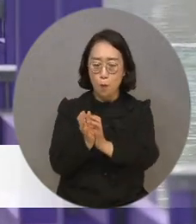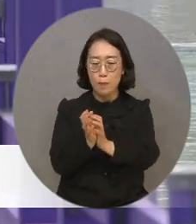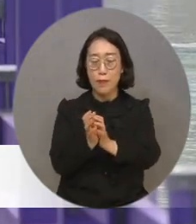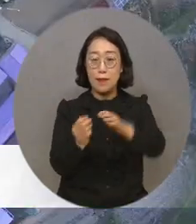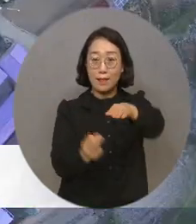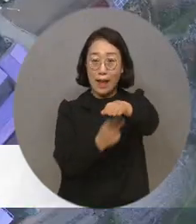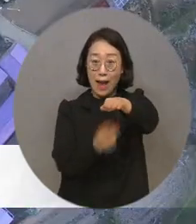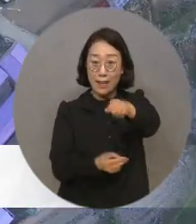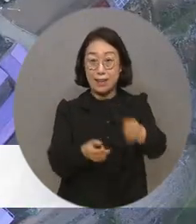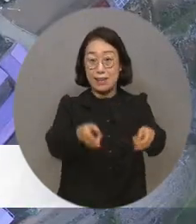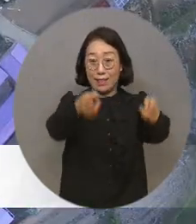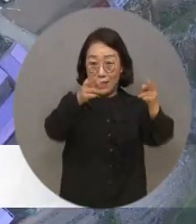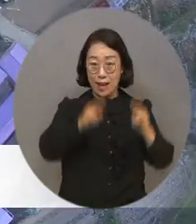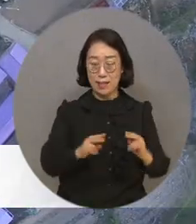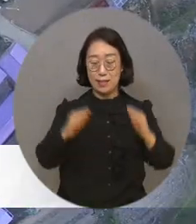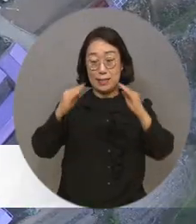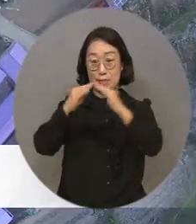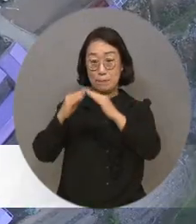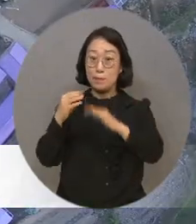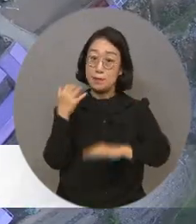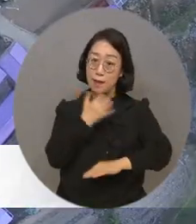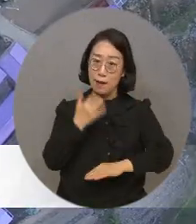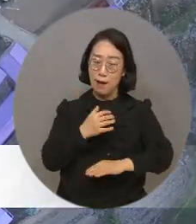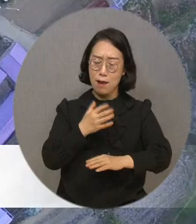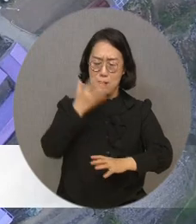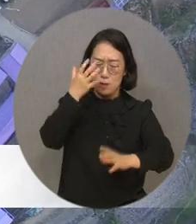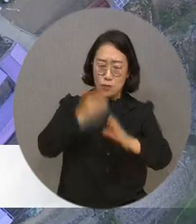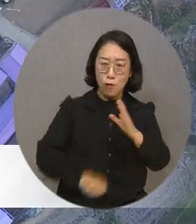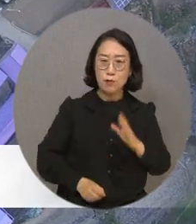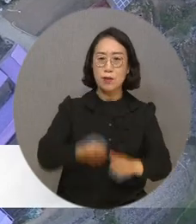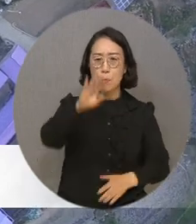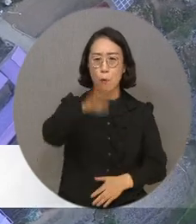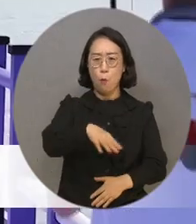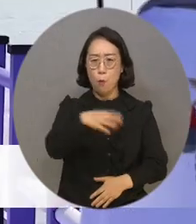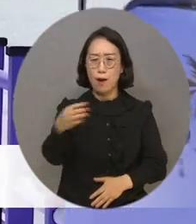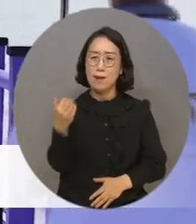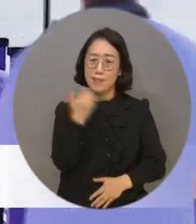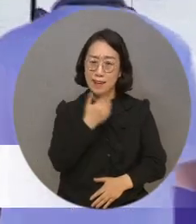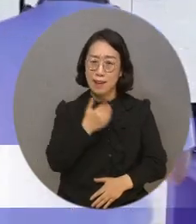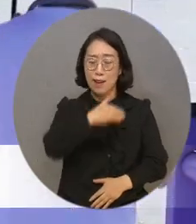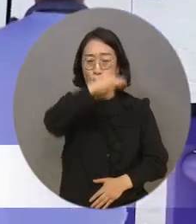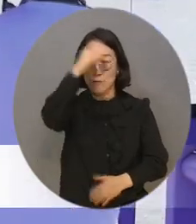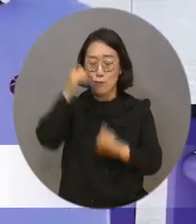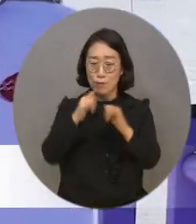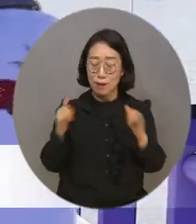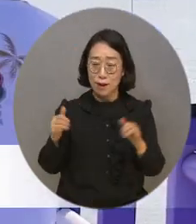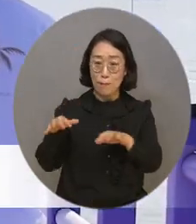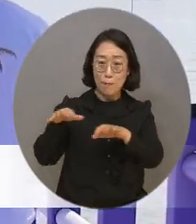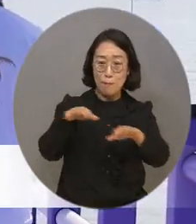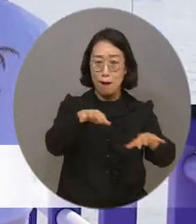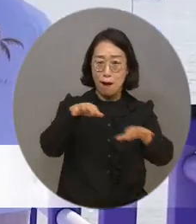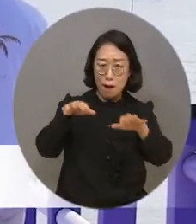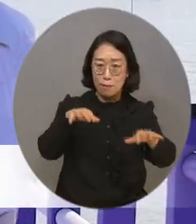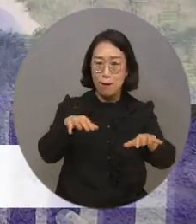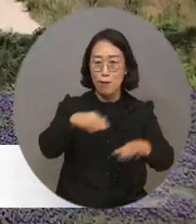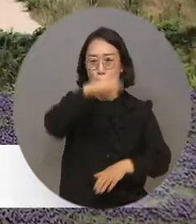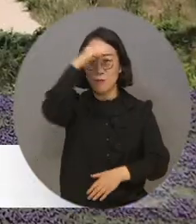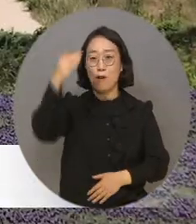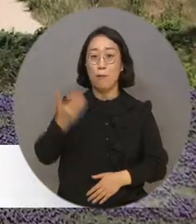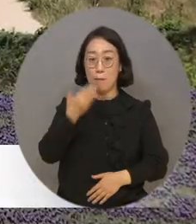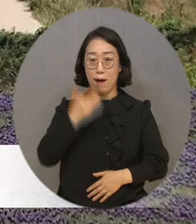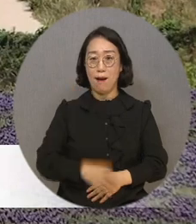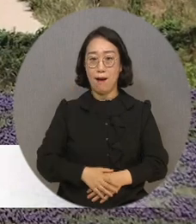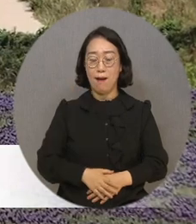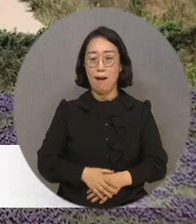다리, 보라색 지붕 등 섬 전체가 보랏빛으로 물들어 관람객을 맞이할 예정입니다.